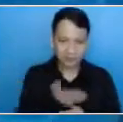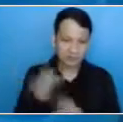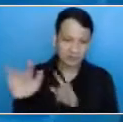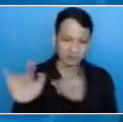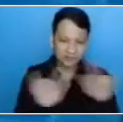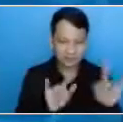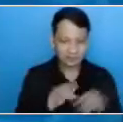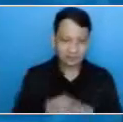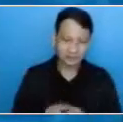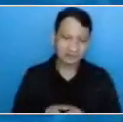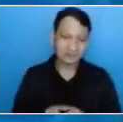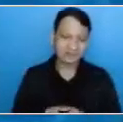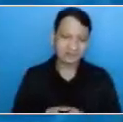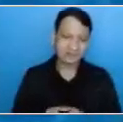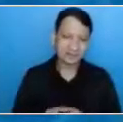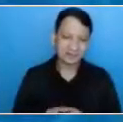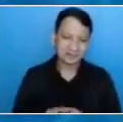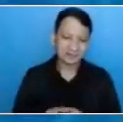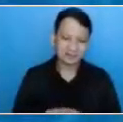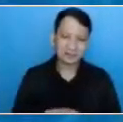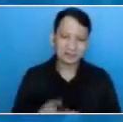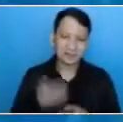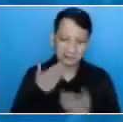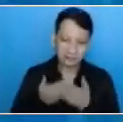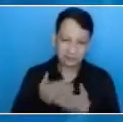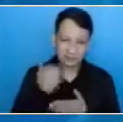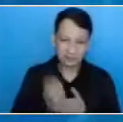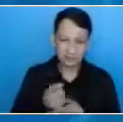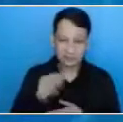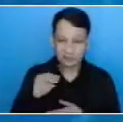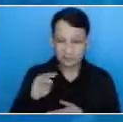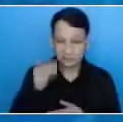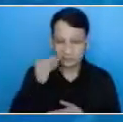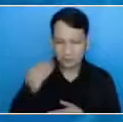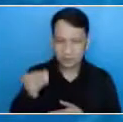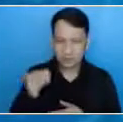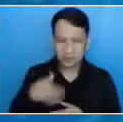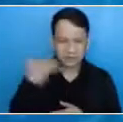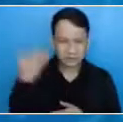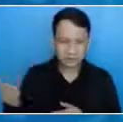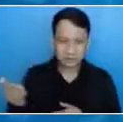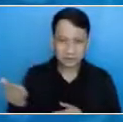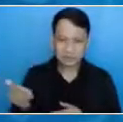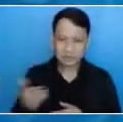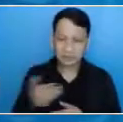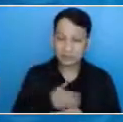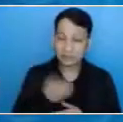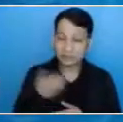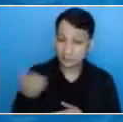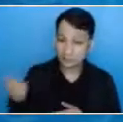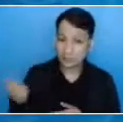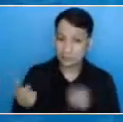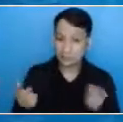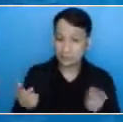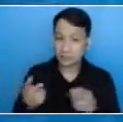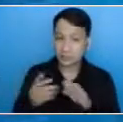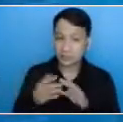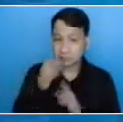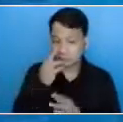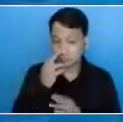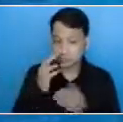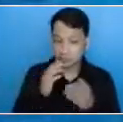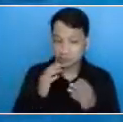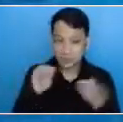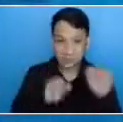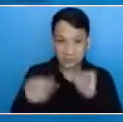naman pinalad. So at first, maghahagilap ka. Pero kapag wala ka nang aasahan dito, walang industriya, walang trabaho,